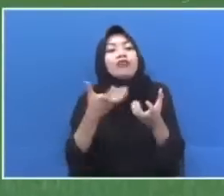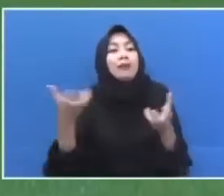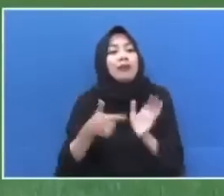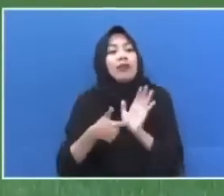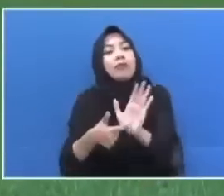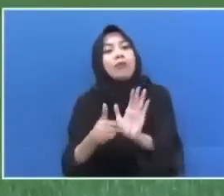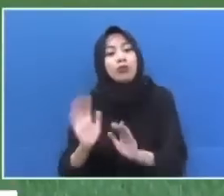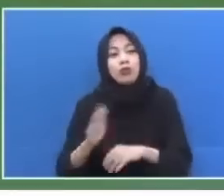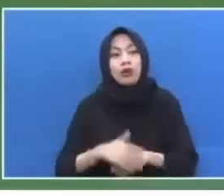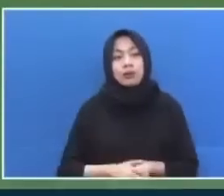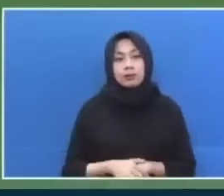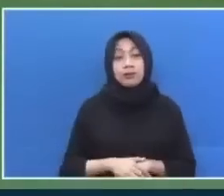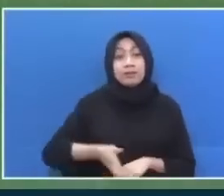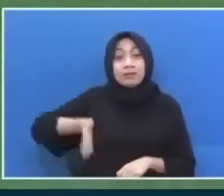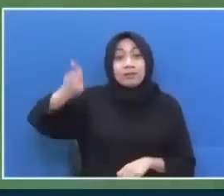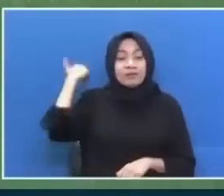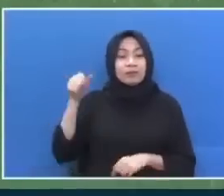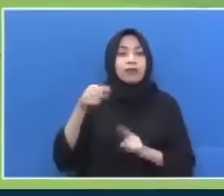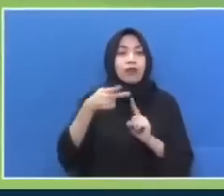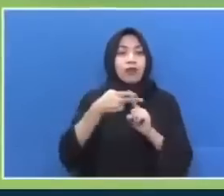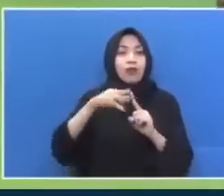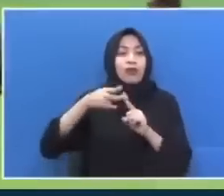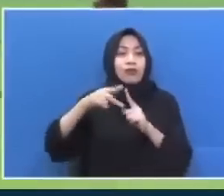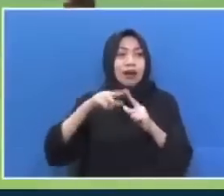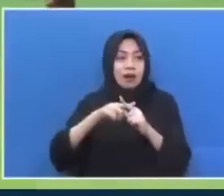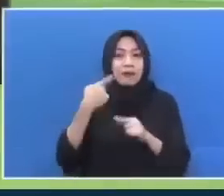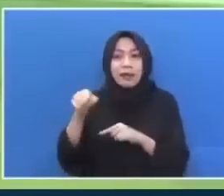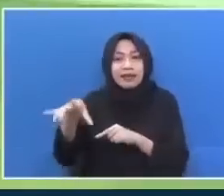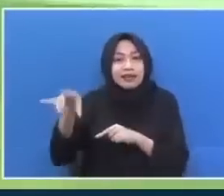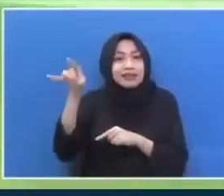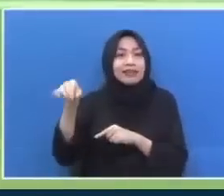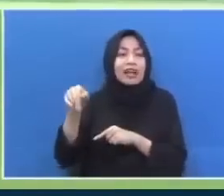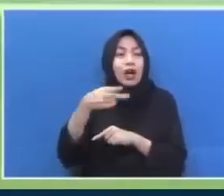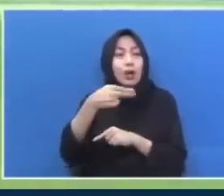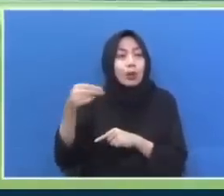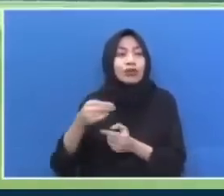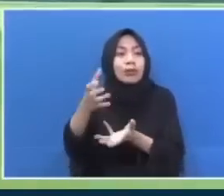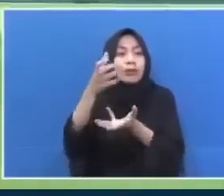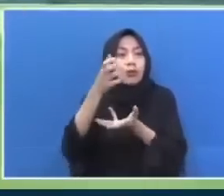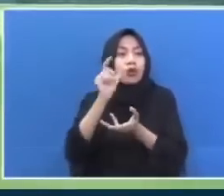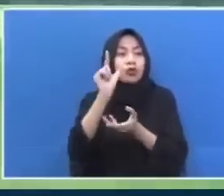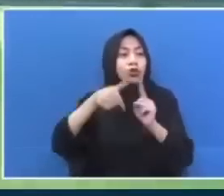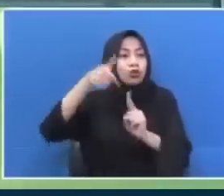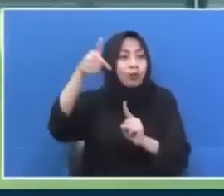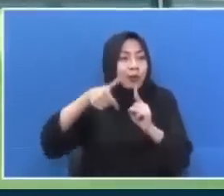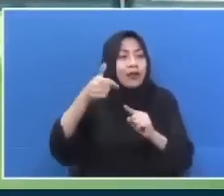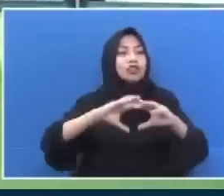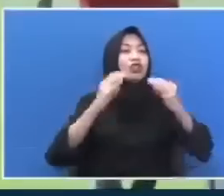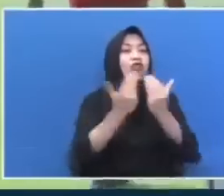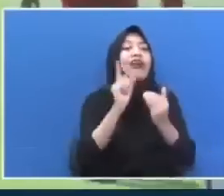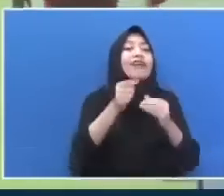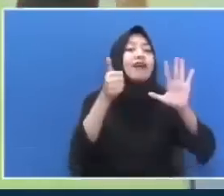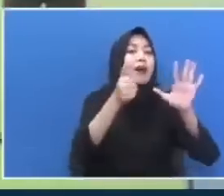FIFA resmi menunjuk Indonesia sebagai tuan rumah Piala Dunia U17. 6 stadion pun ditunjuk jadi kandidat